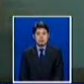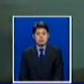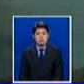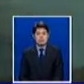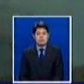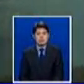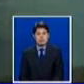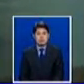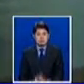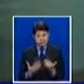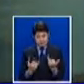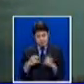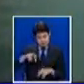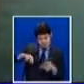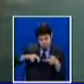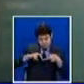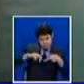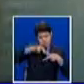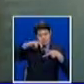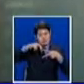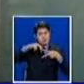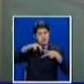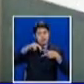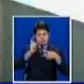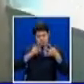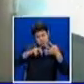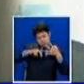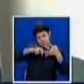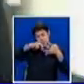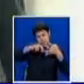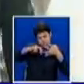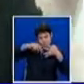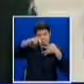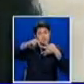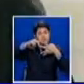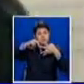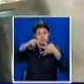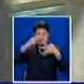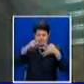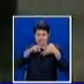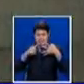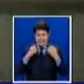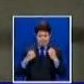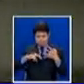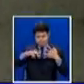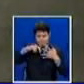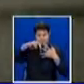ตอนนี้เราก็ขึ้นมาถึงชั้นที่ 2ต้องขึ้นอีกชั้นนึงครับชั้นที่ 3ใช้แรง